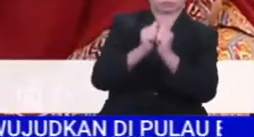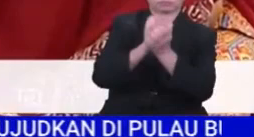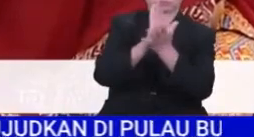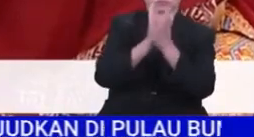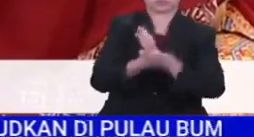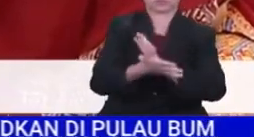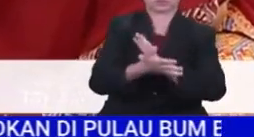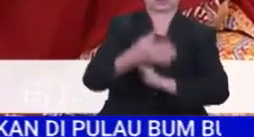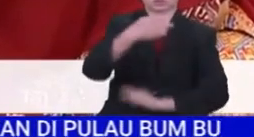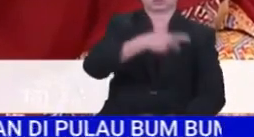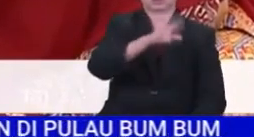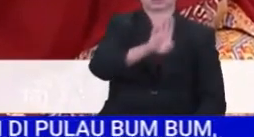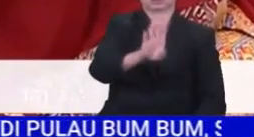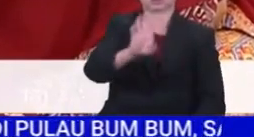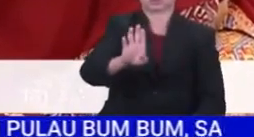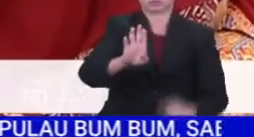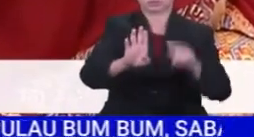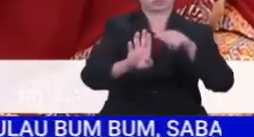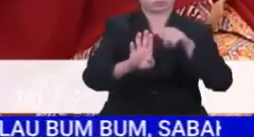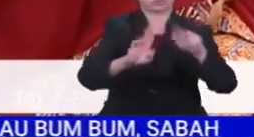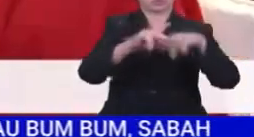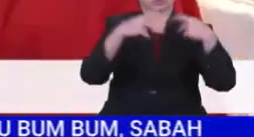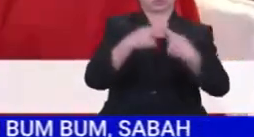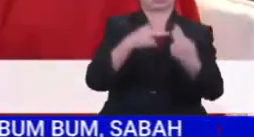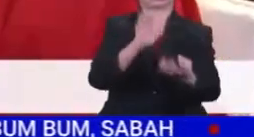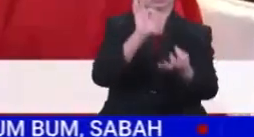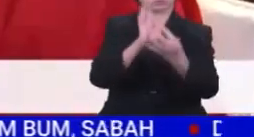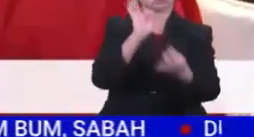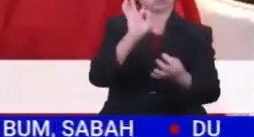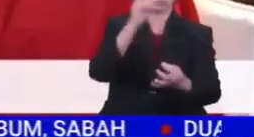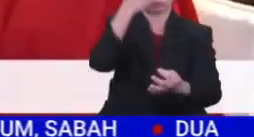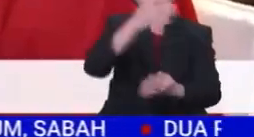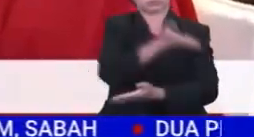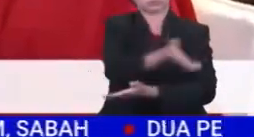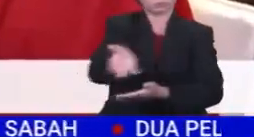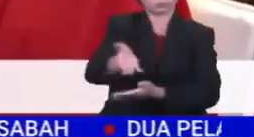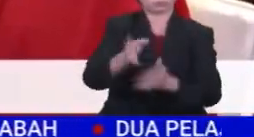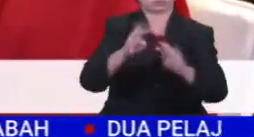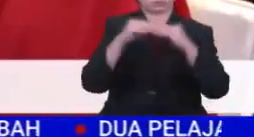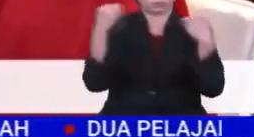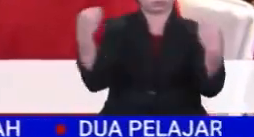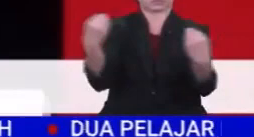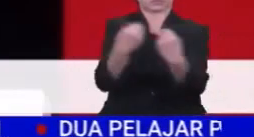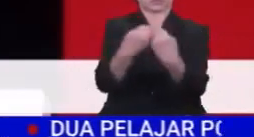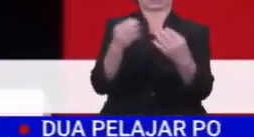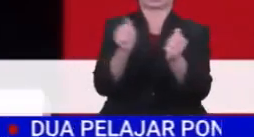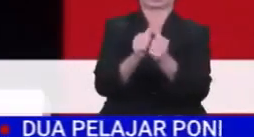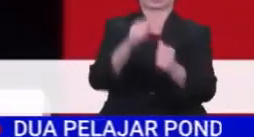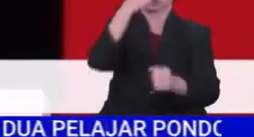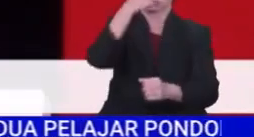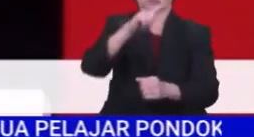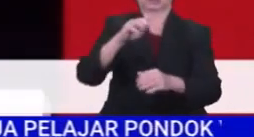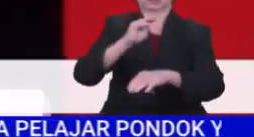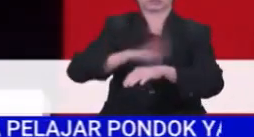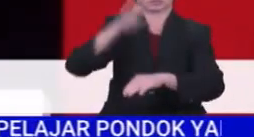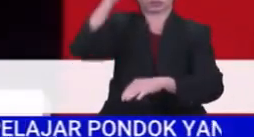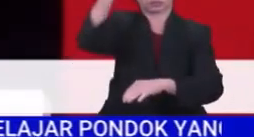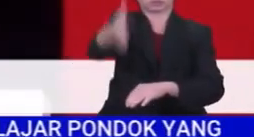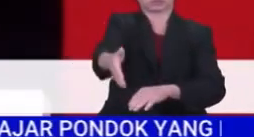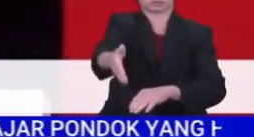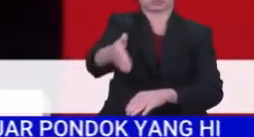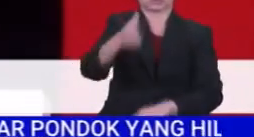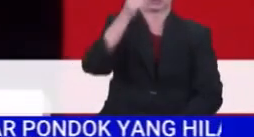menjadikan Bibi sebuah partai politik yang releven untuk semua lapisan masyarakat dan juga untuk masa hadapan